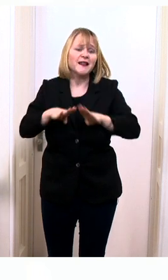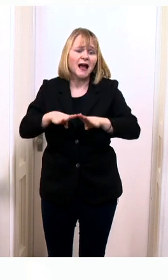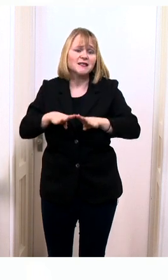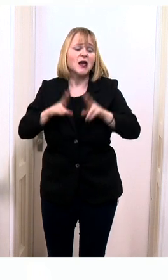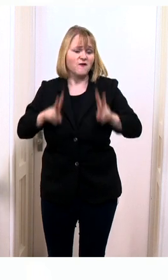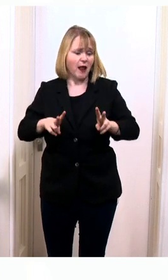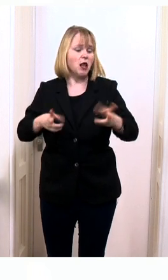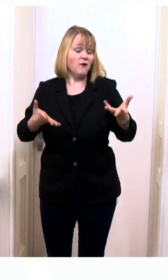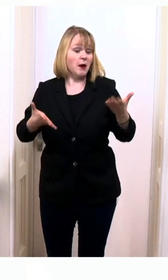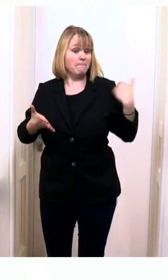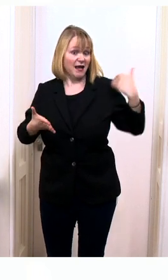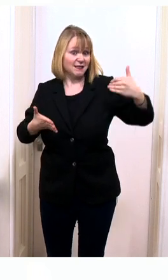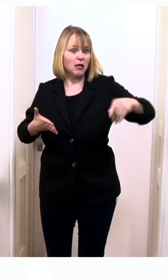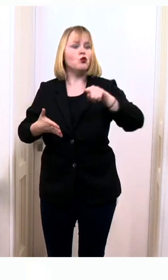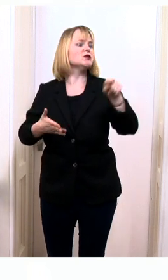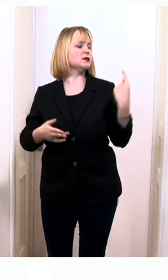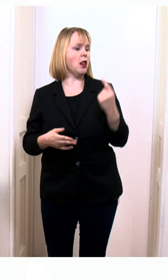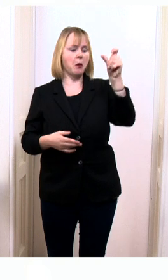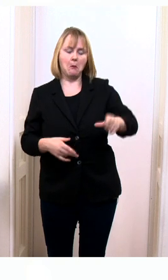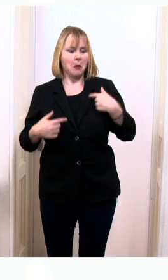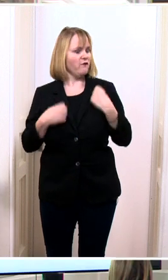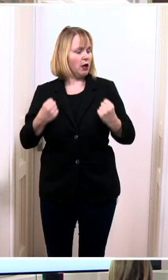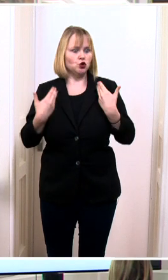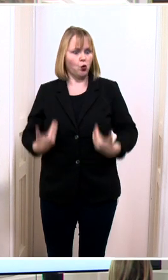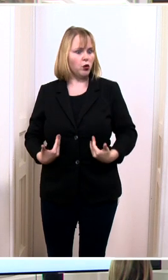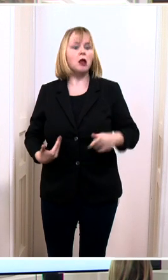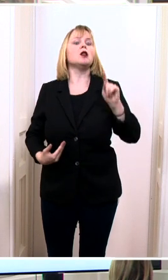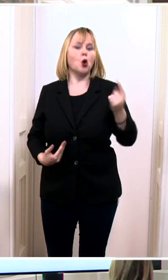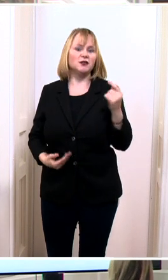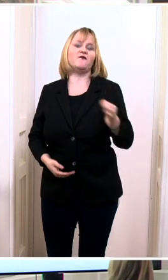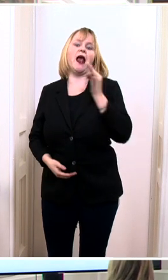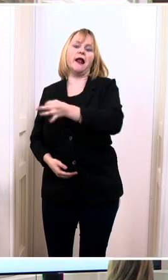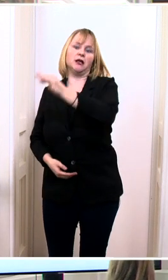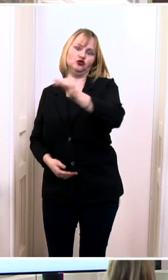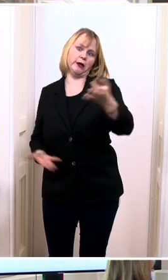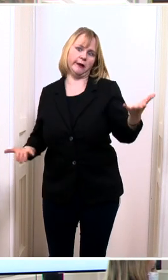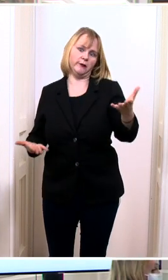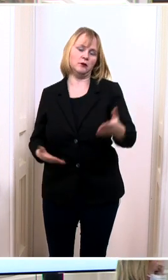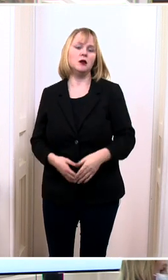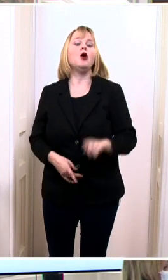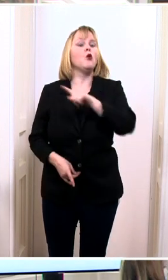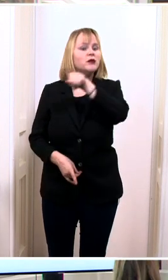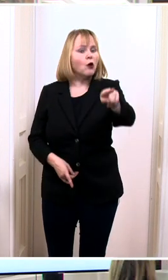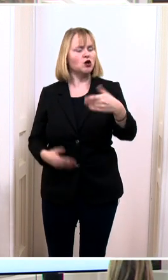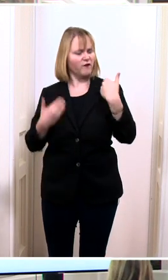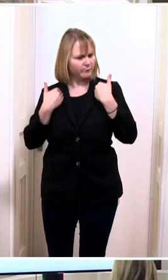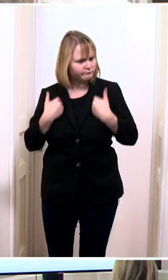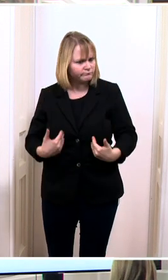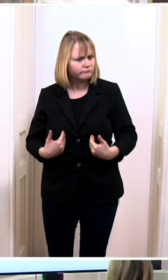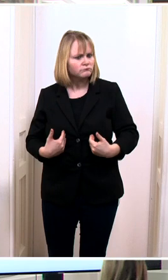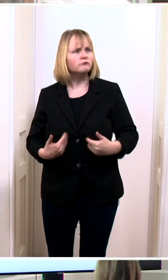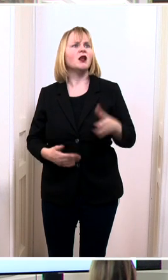Symptome selbst verspürten und sich ganz gesund fühlten. Die Disziplin, der gesunde Menschenverstand und die